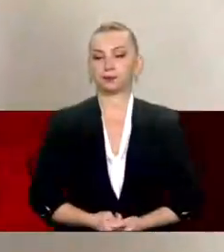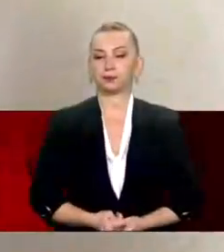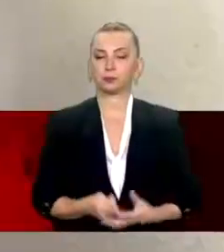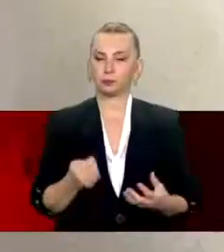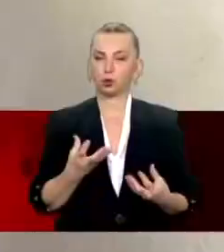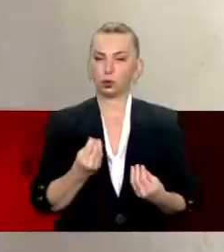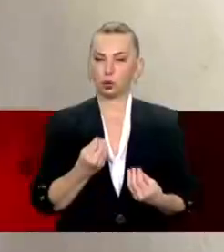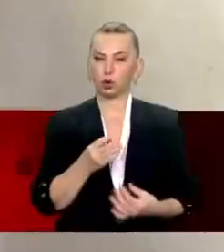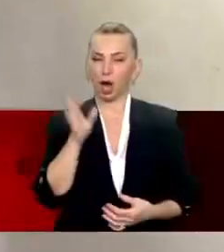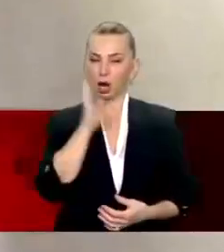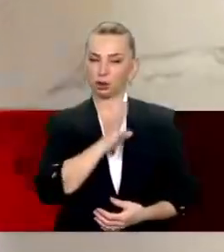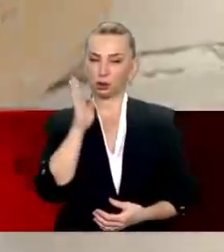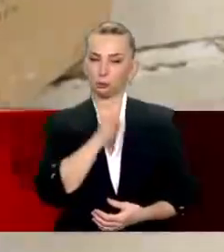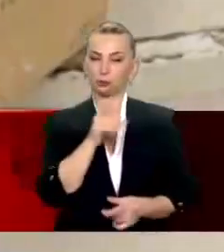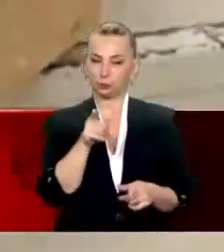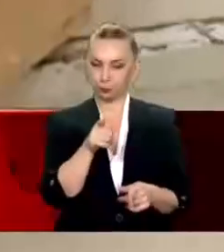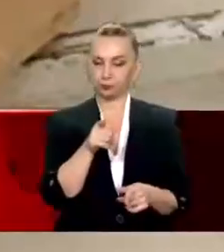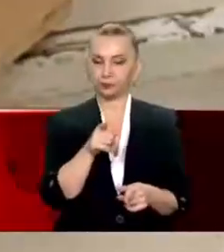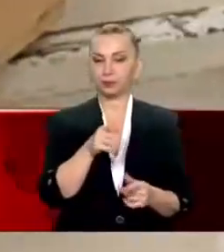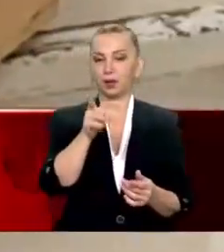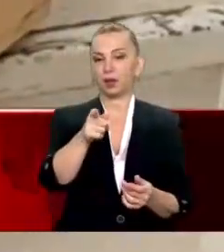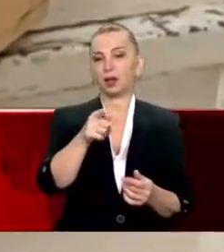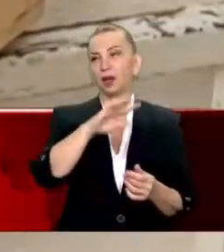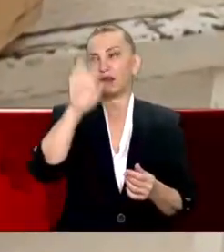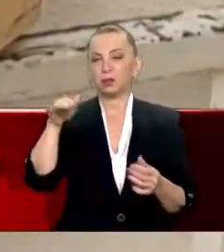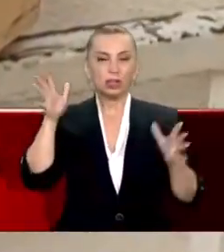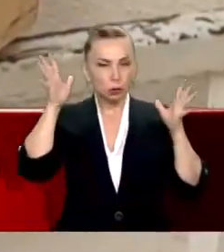Yürek yakan acı cami avlusundan taştı.